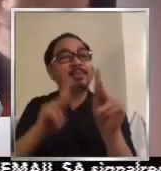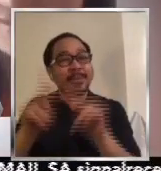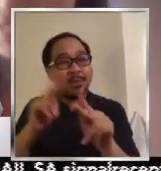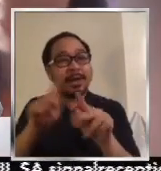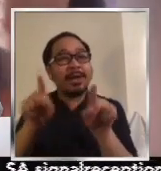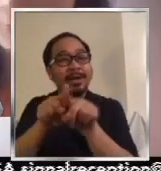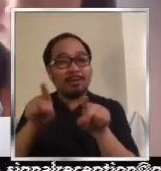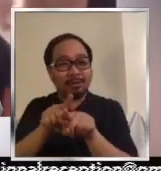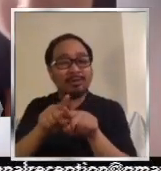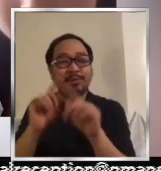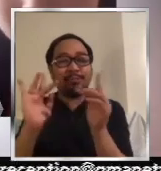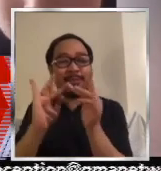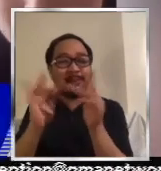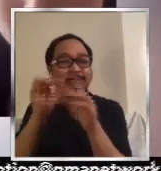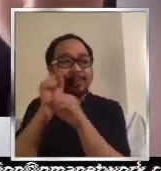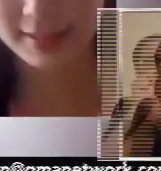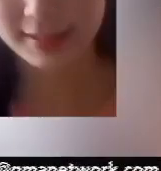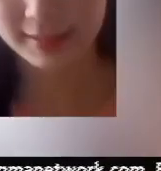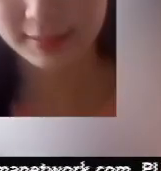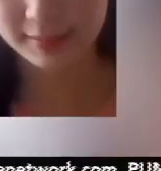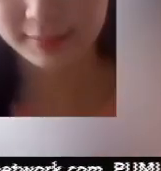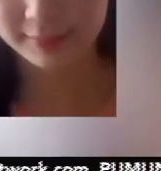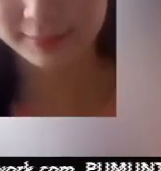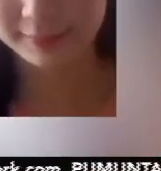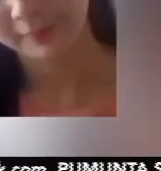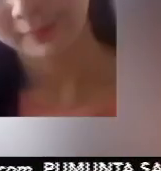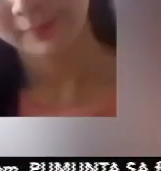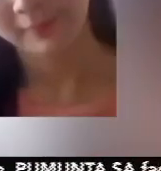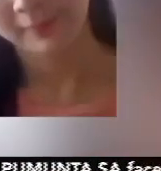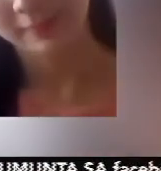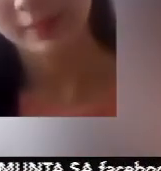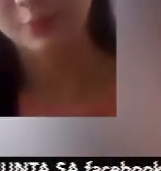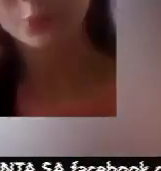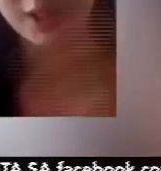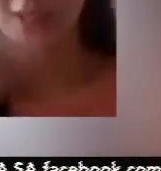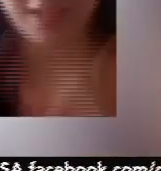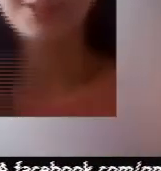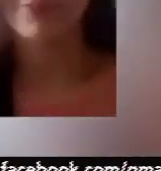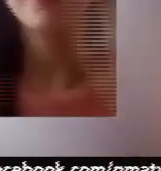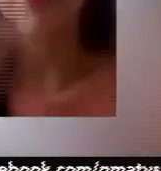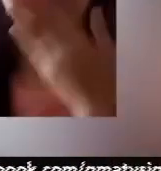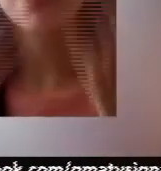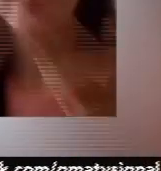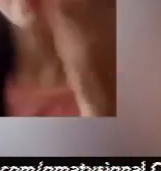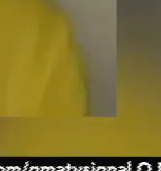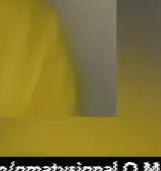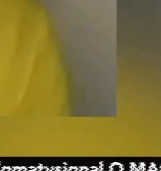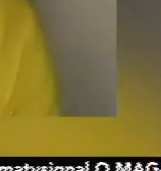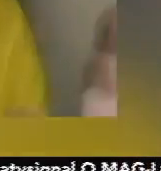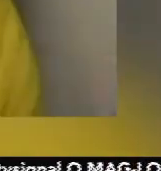po magbeso-beso. No beso. Ano lang po? No beso. Power kiss.